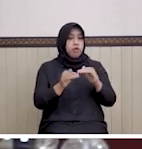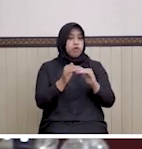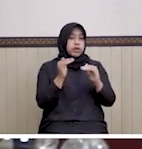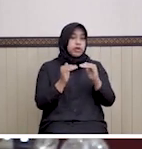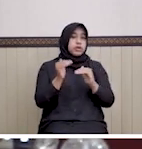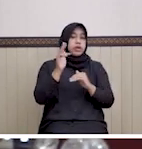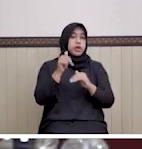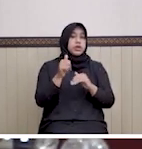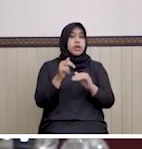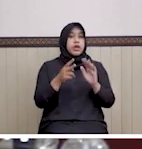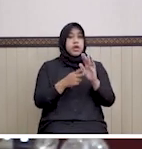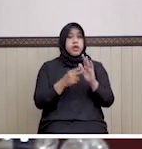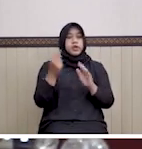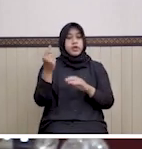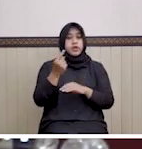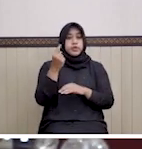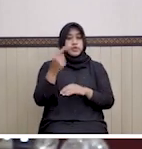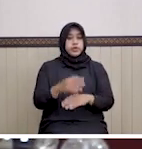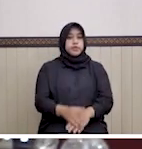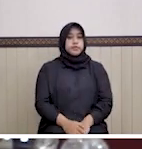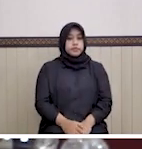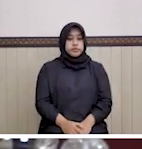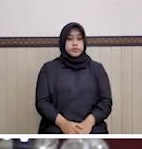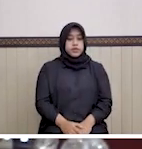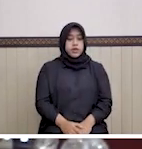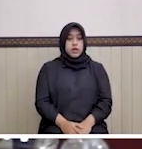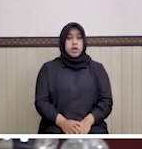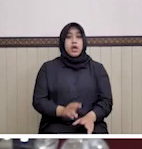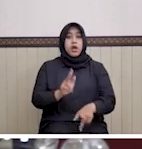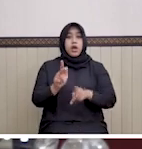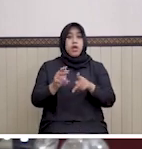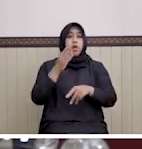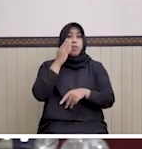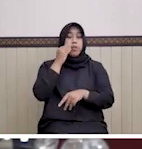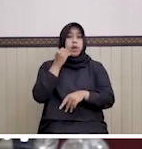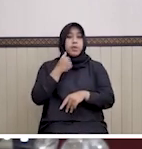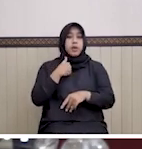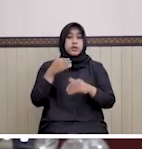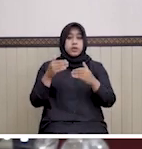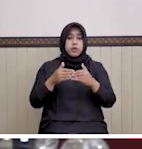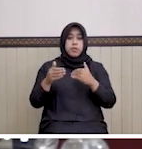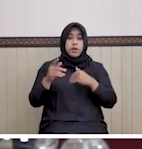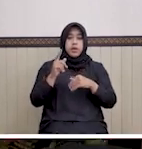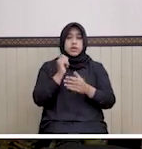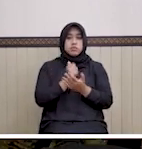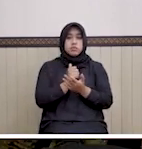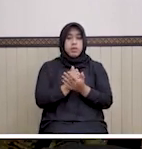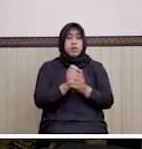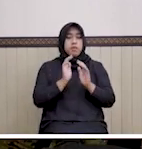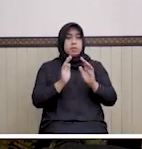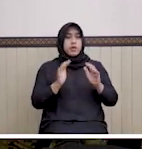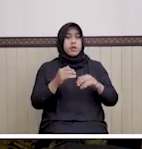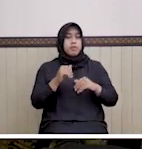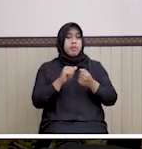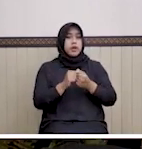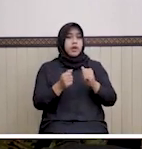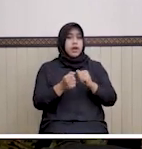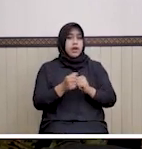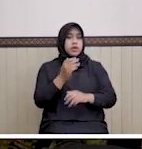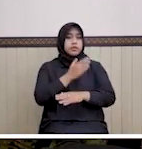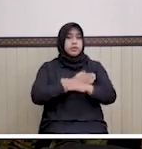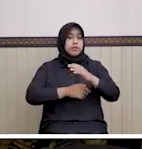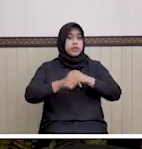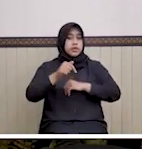tinggi level nasional yang kalau pengalaman saya pengalaman yang bahan yang mana dieselnya Banyak sekali saya menangani perkara penyandang